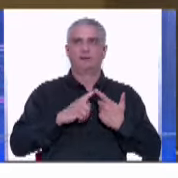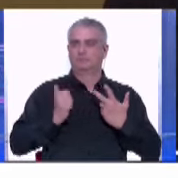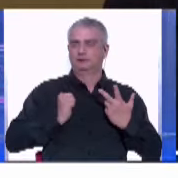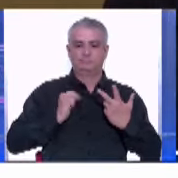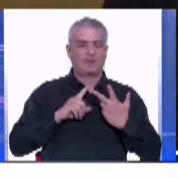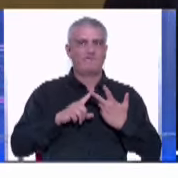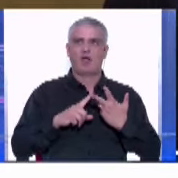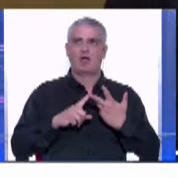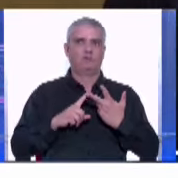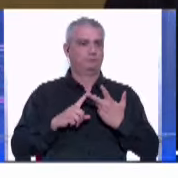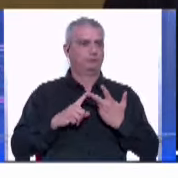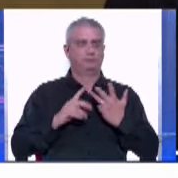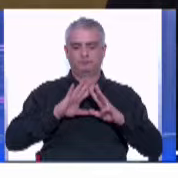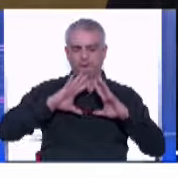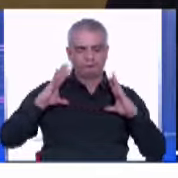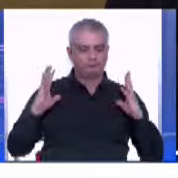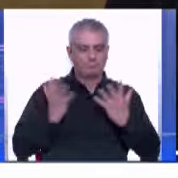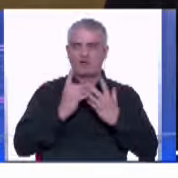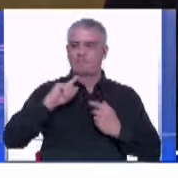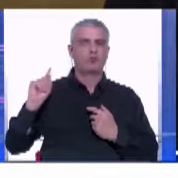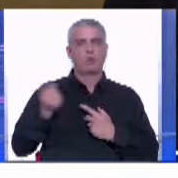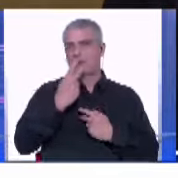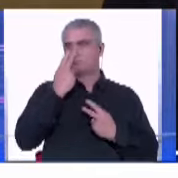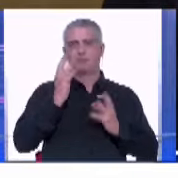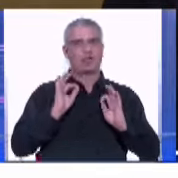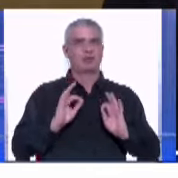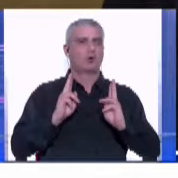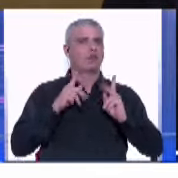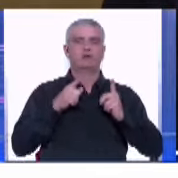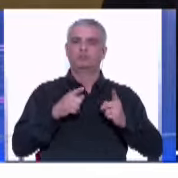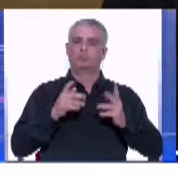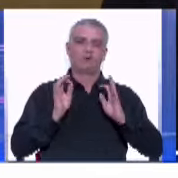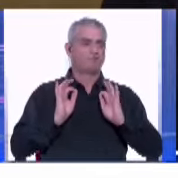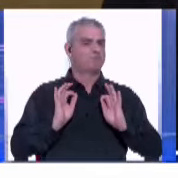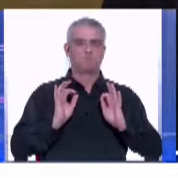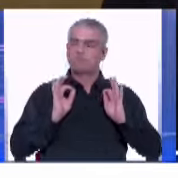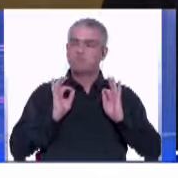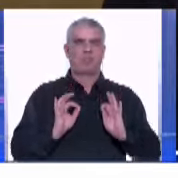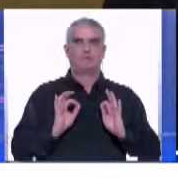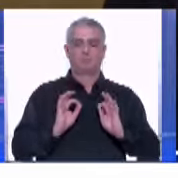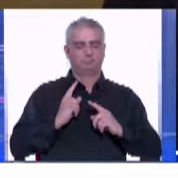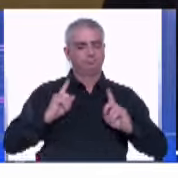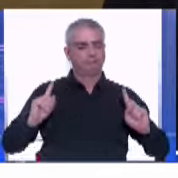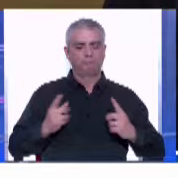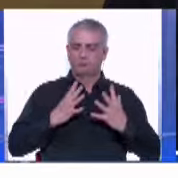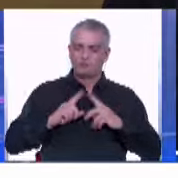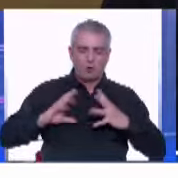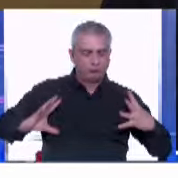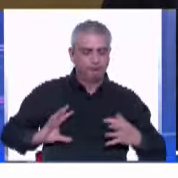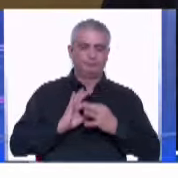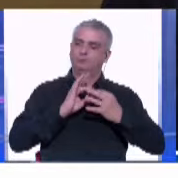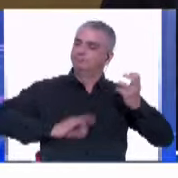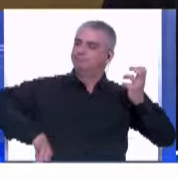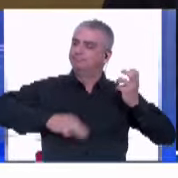צבא, המעטפות, בכל הבחינות יש כאן בהחלט תזמורת שמנגנת ומנגנת